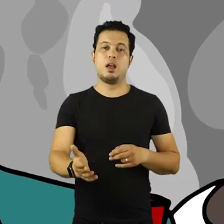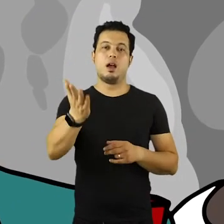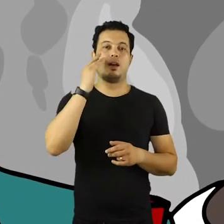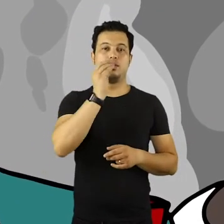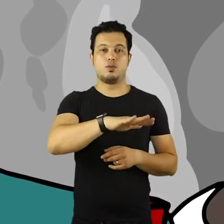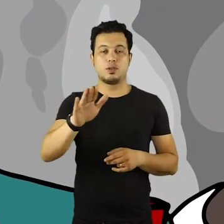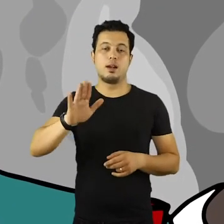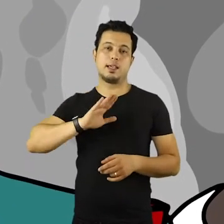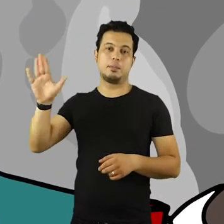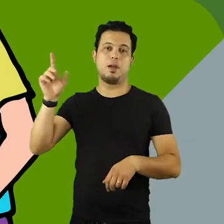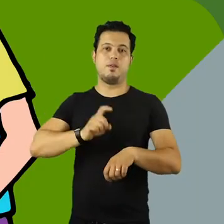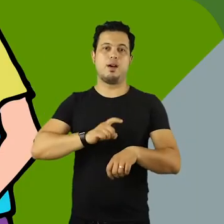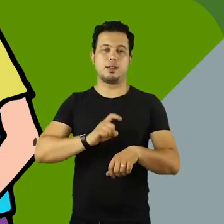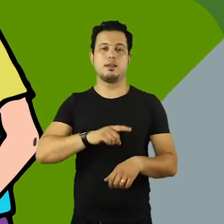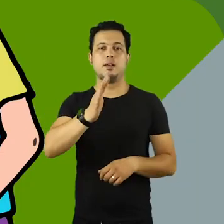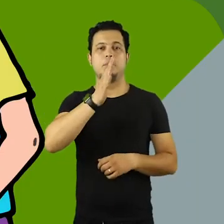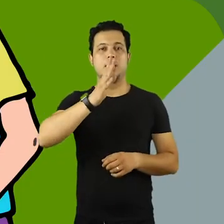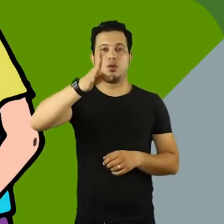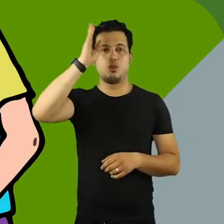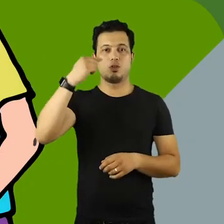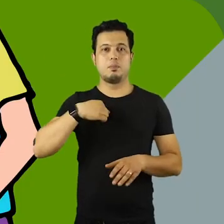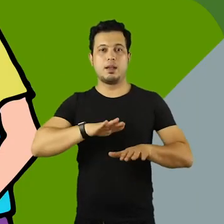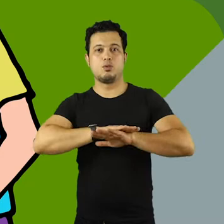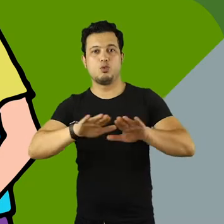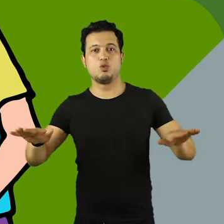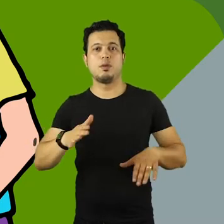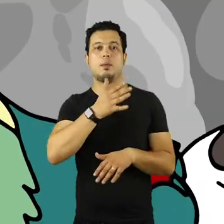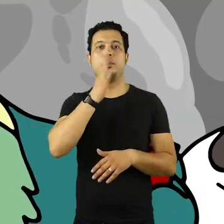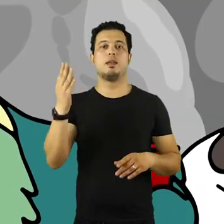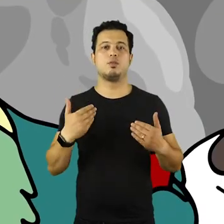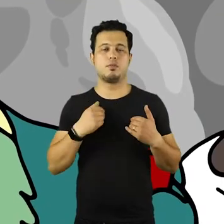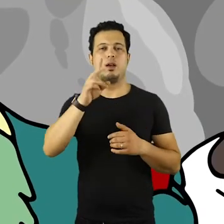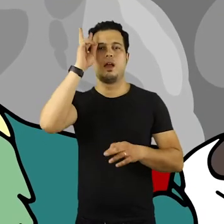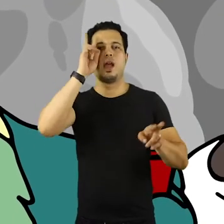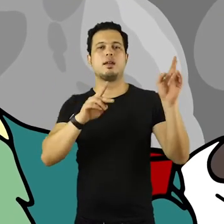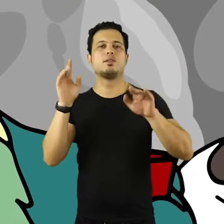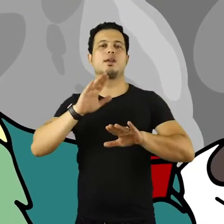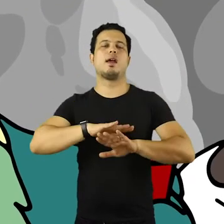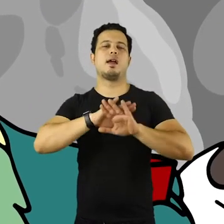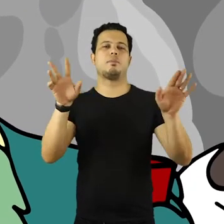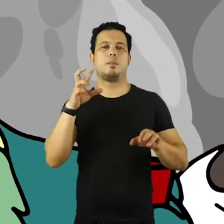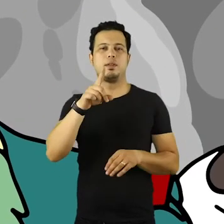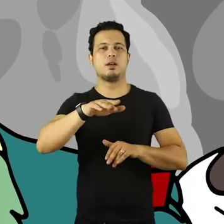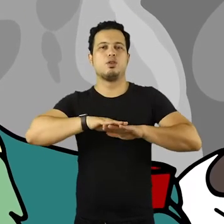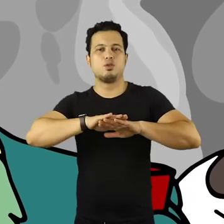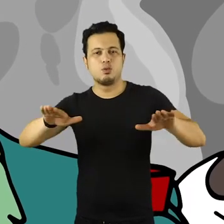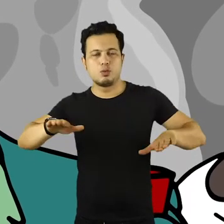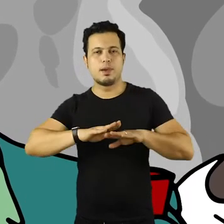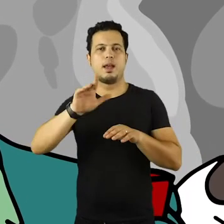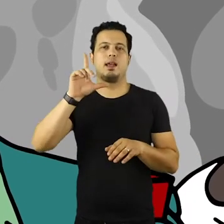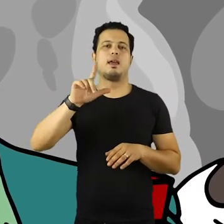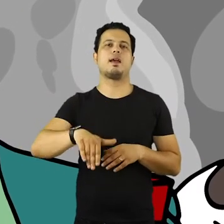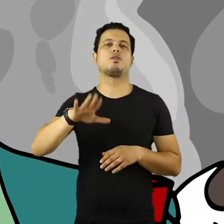çocuklar, gitme vakti. Bilge Horoz, ben yüzme bilmiyorum. Endişe etme Pınar, yüzmene gerek